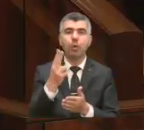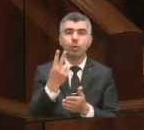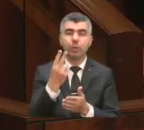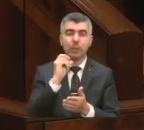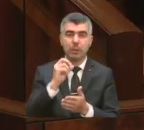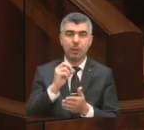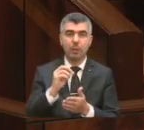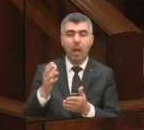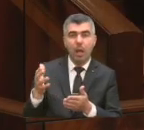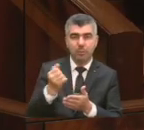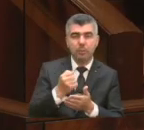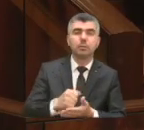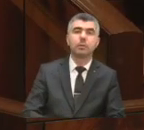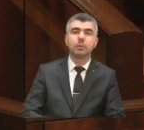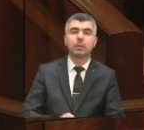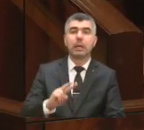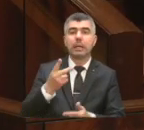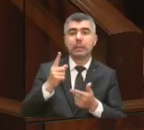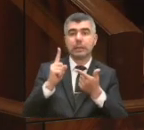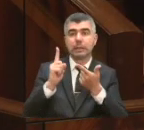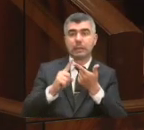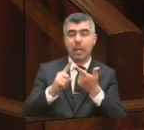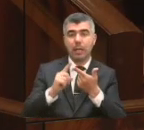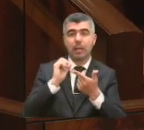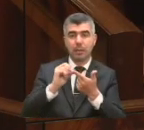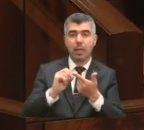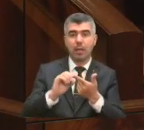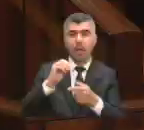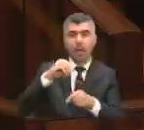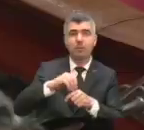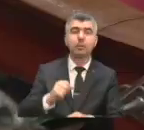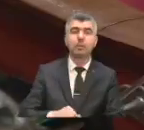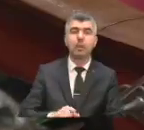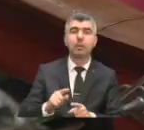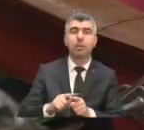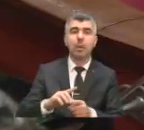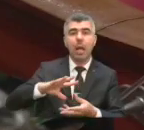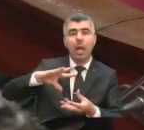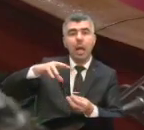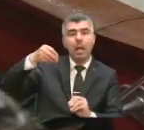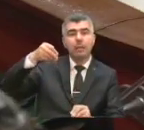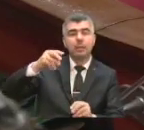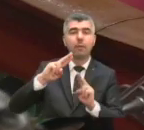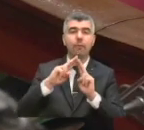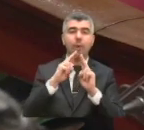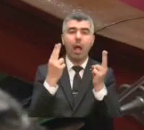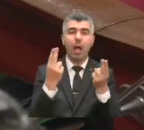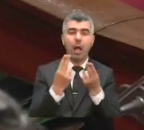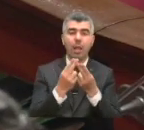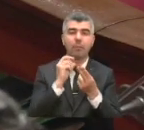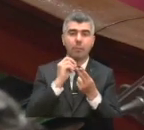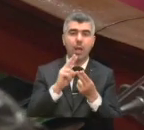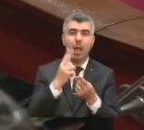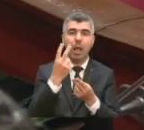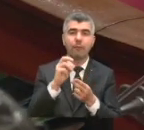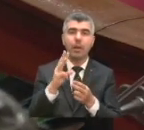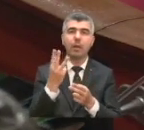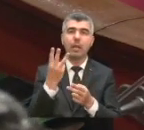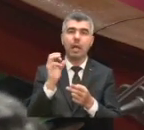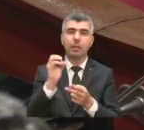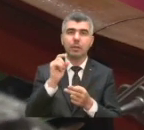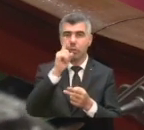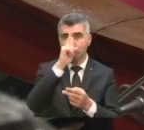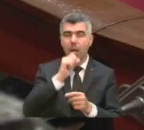عليها بلدنا، وثانيا بشرف احتضان كأس العالم وغيكون في المدن المترشحة ل 2030،